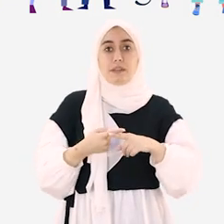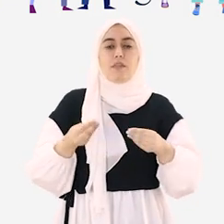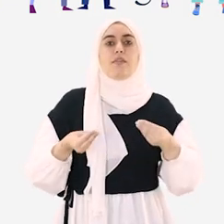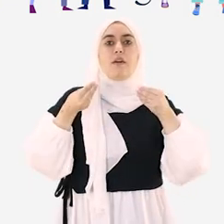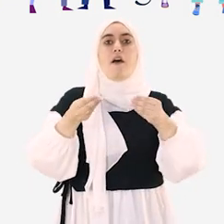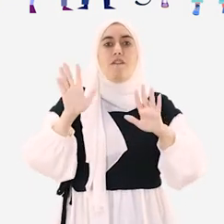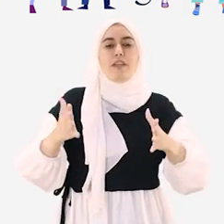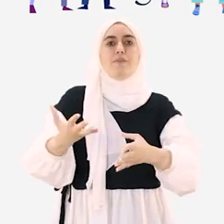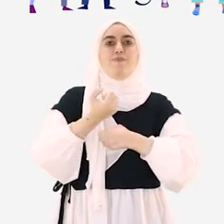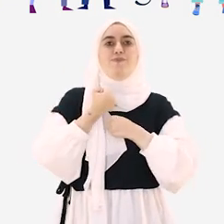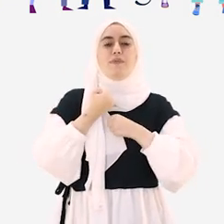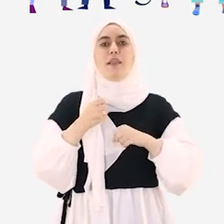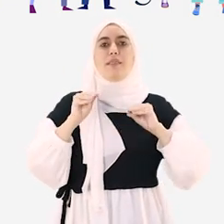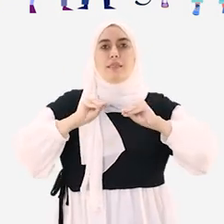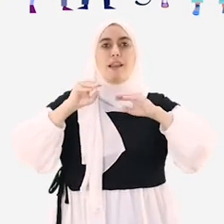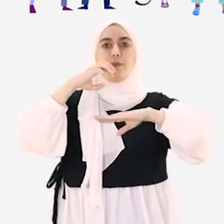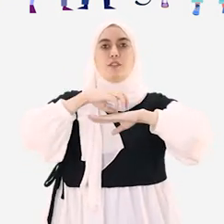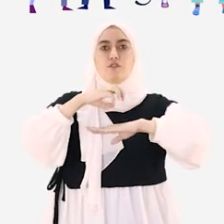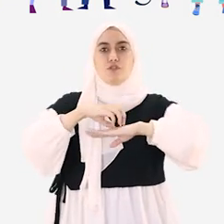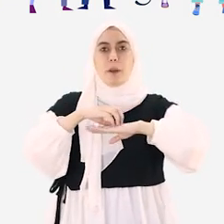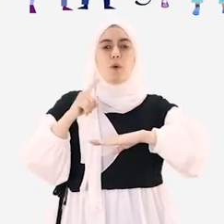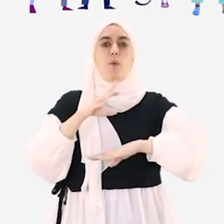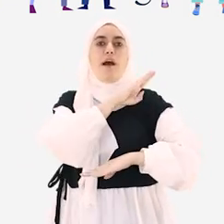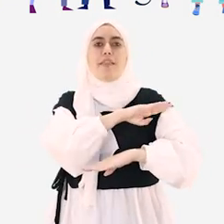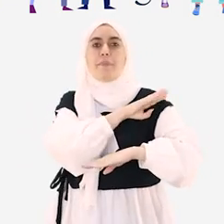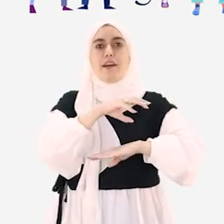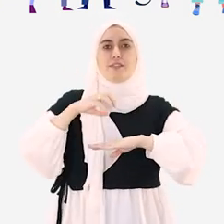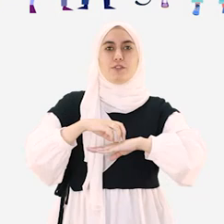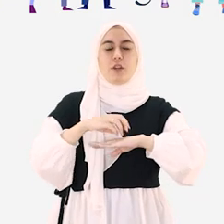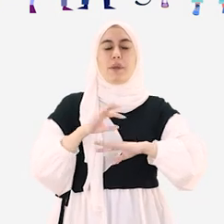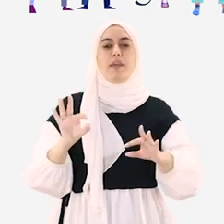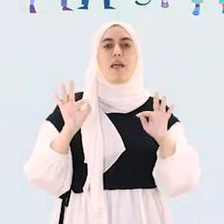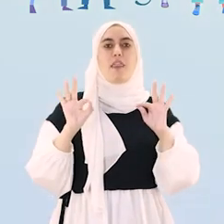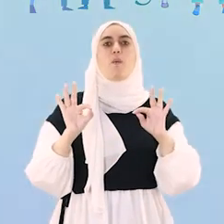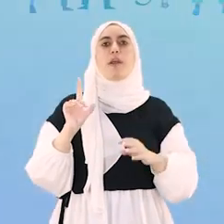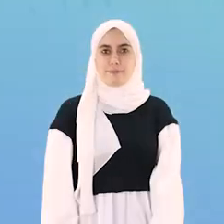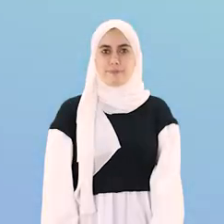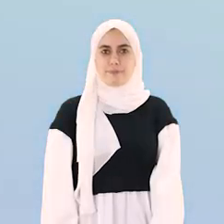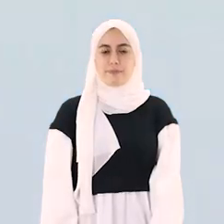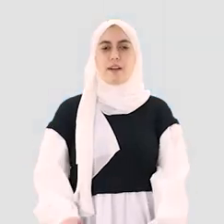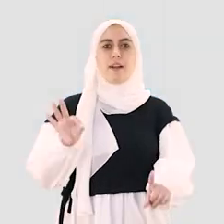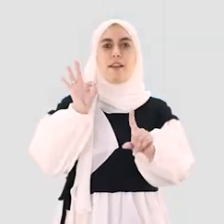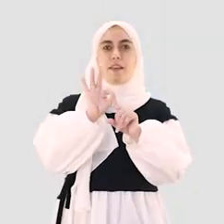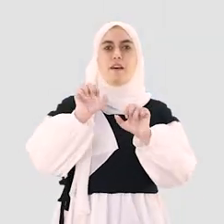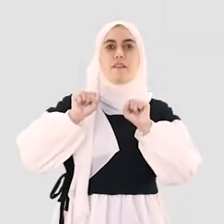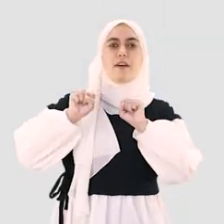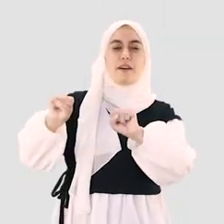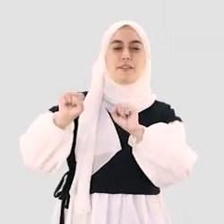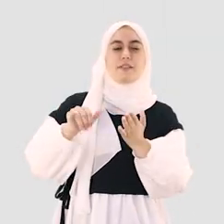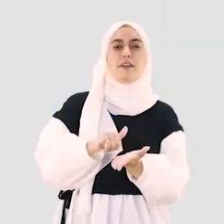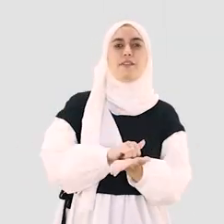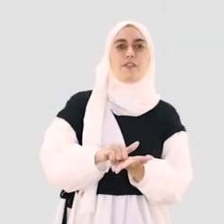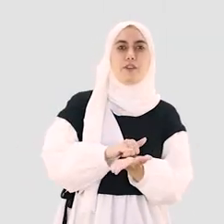يضمن حصول كل منهم على تعليم جامعي وخدمات جامعيه نوعيه الاهداف